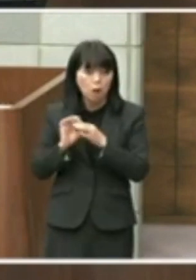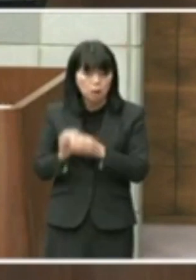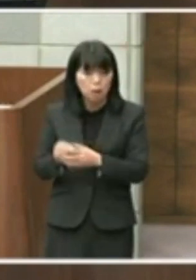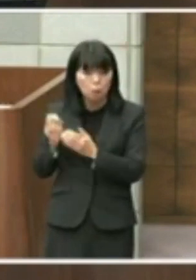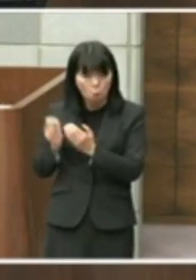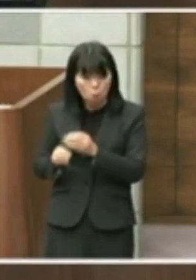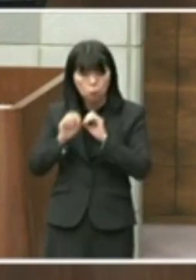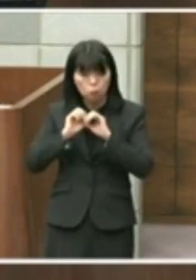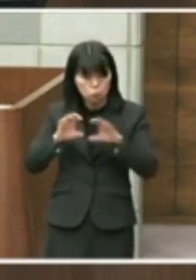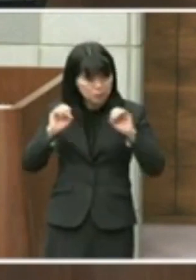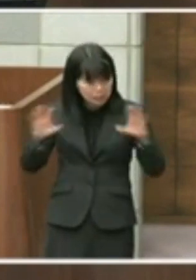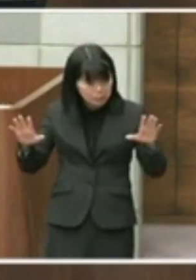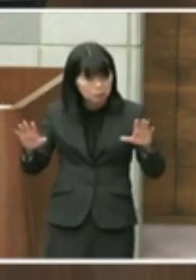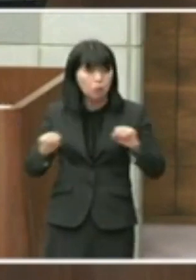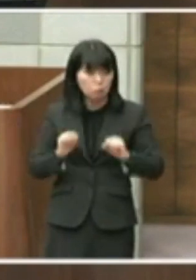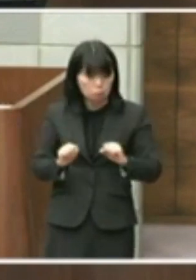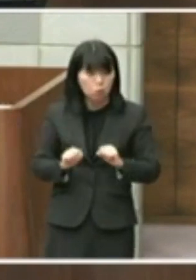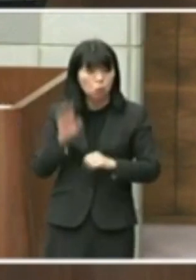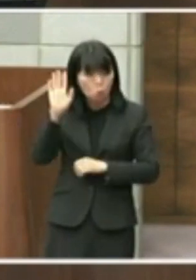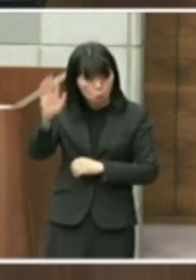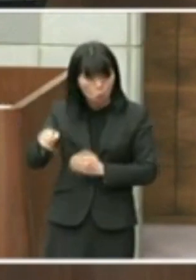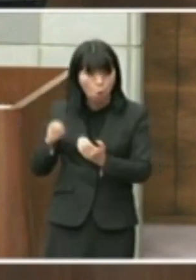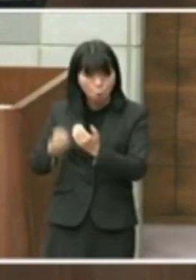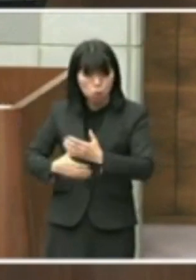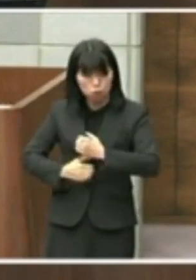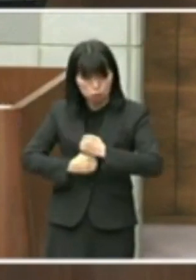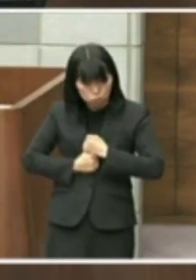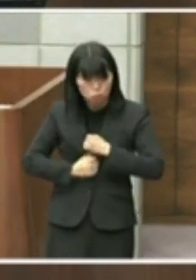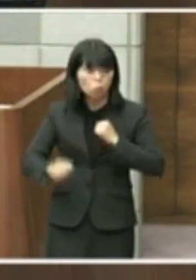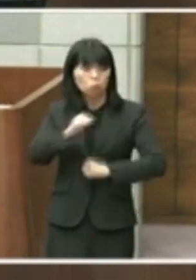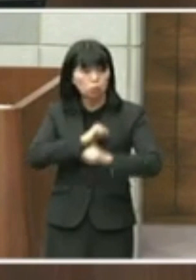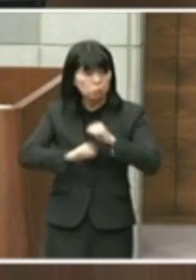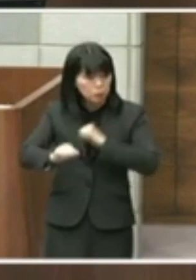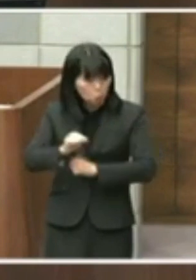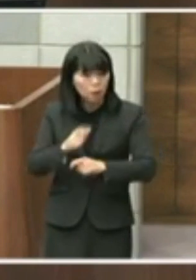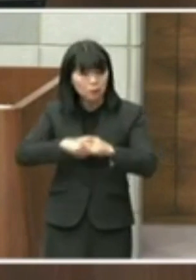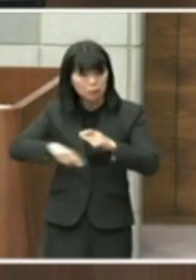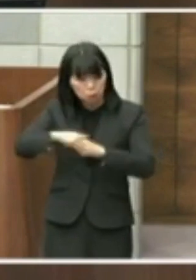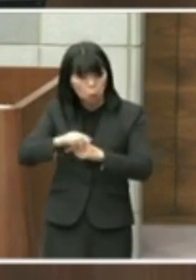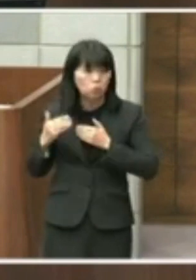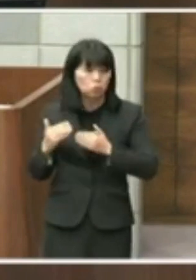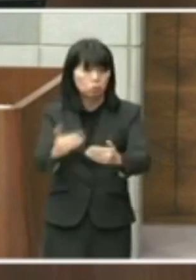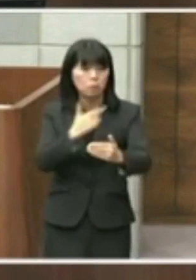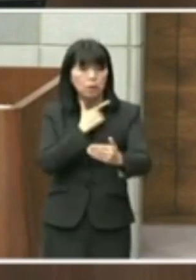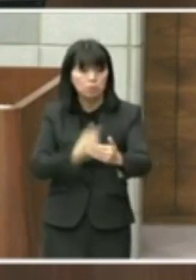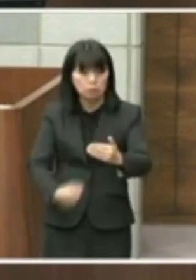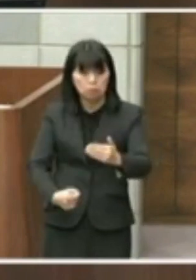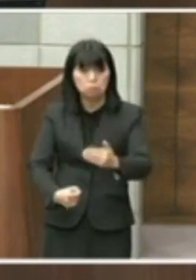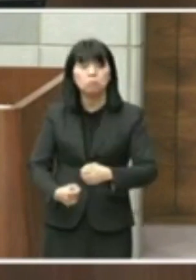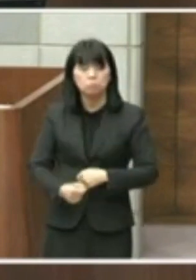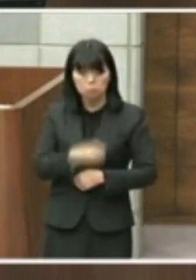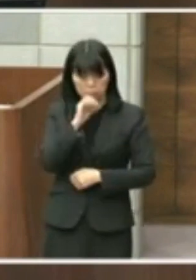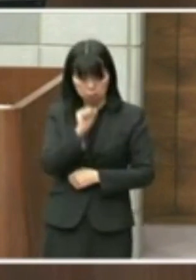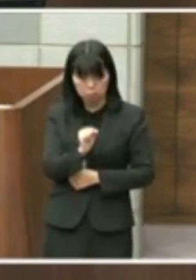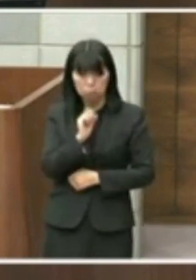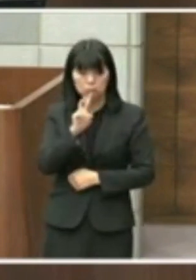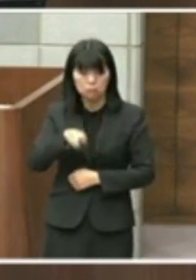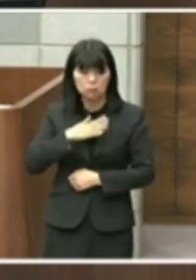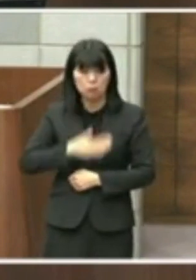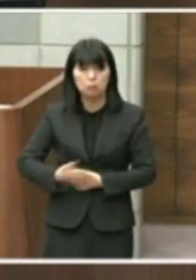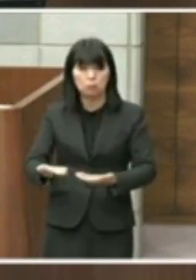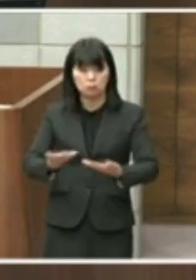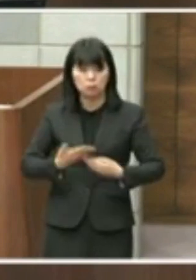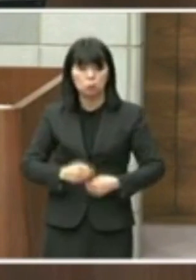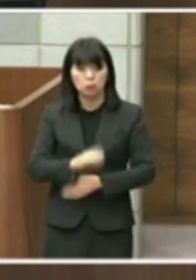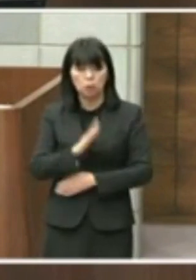今後も法令等遵守への取り組みを一層進めてまいりたいと考えておりますので、よろしくご理解賜